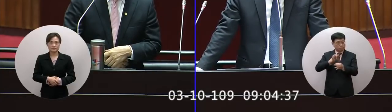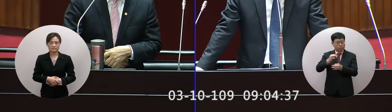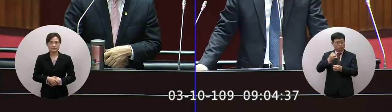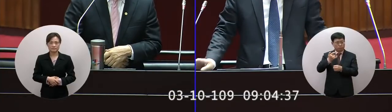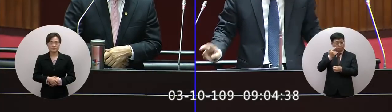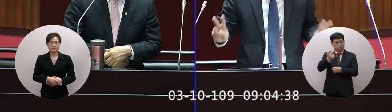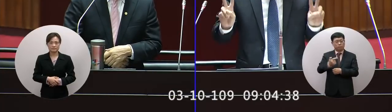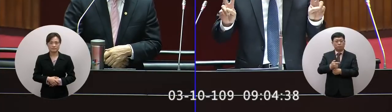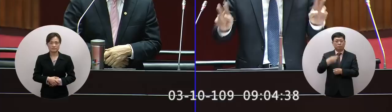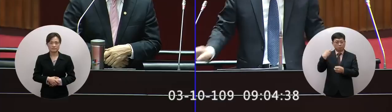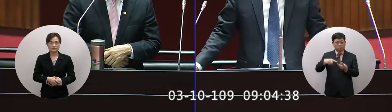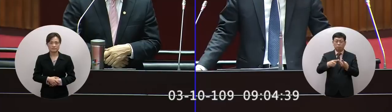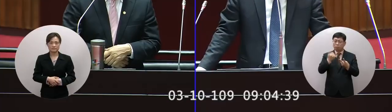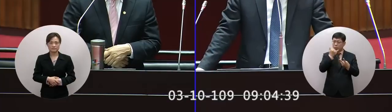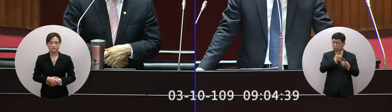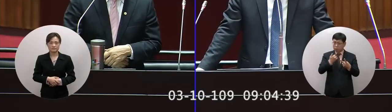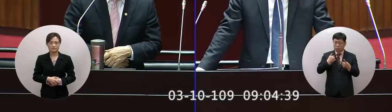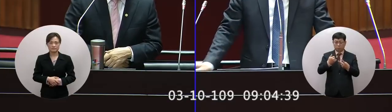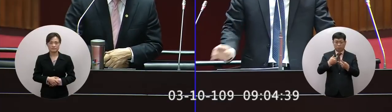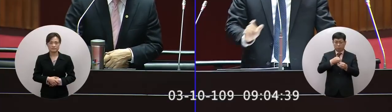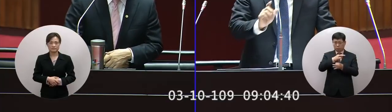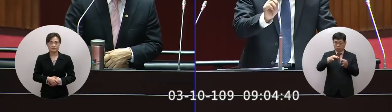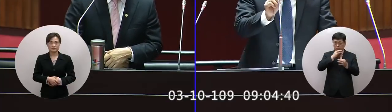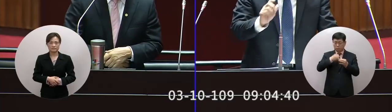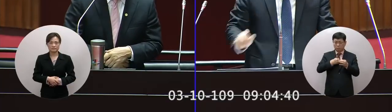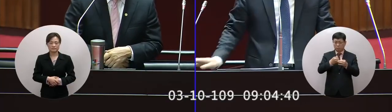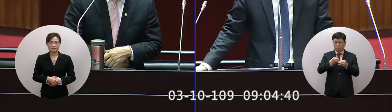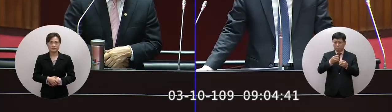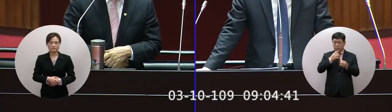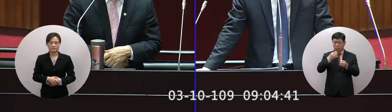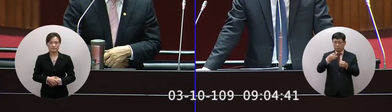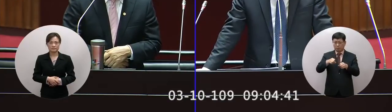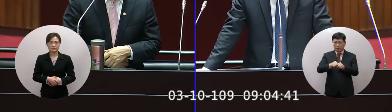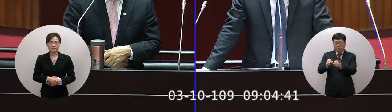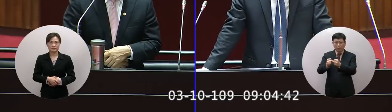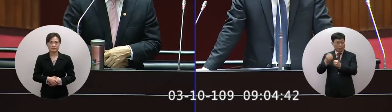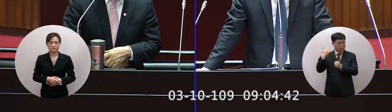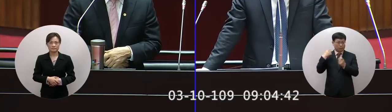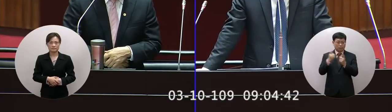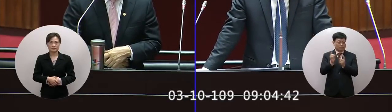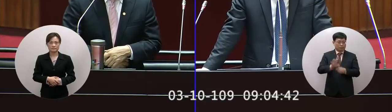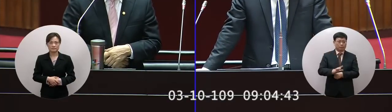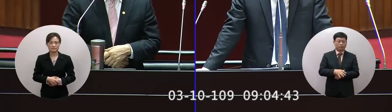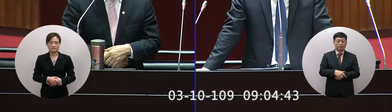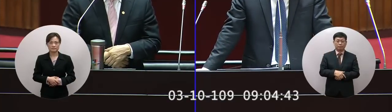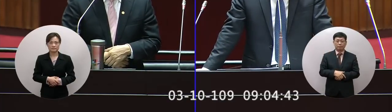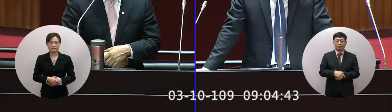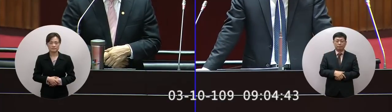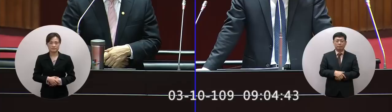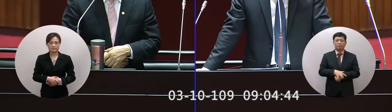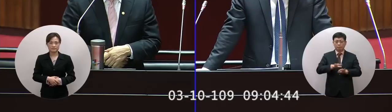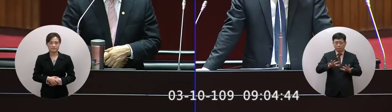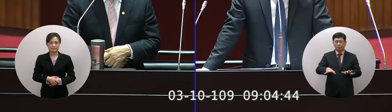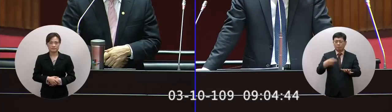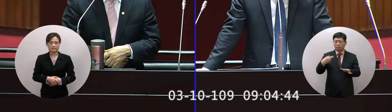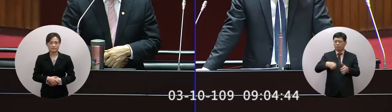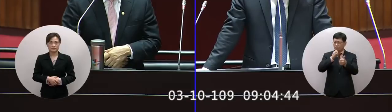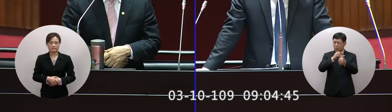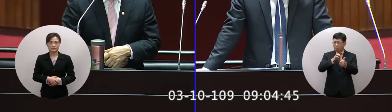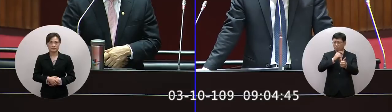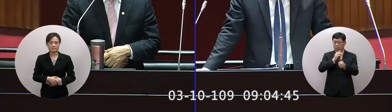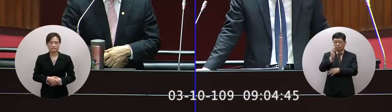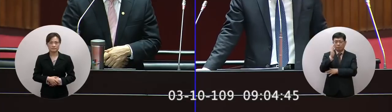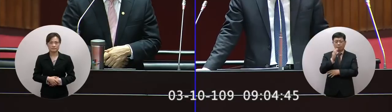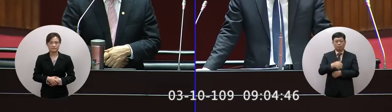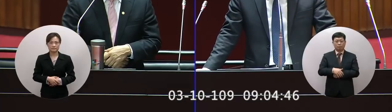击或者可能的经济危机，可能都是过去我们没有见到过的，所以我在这边要特别提醒